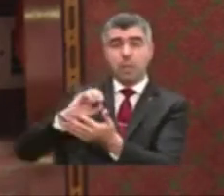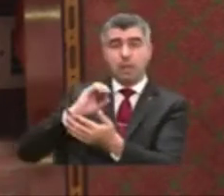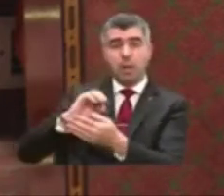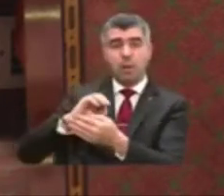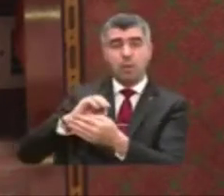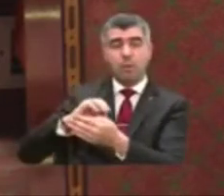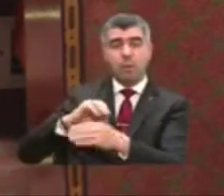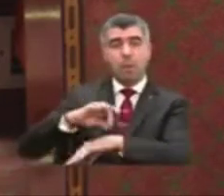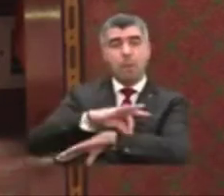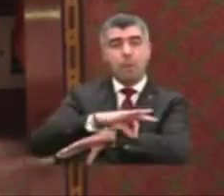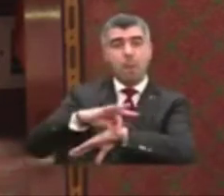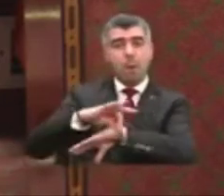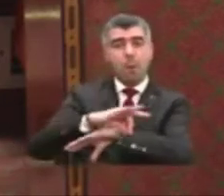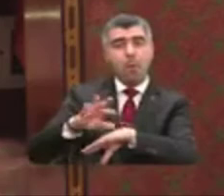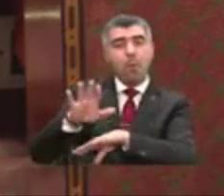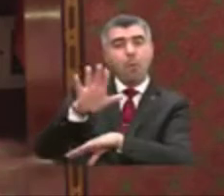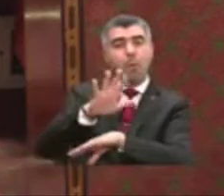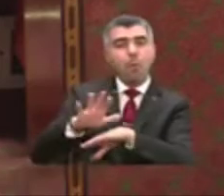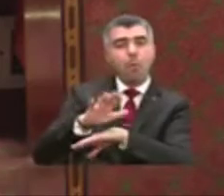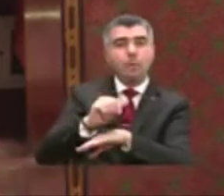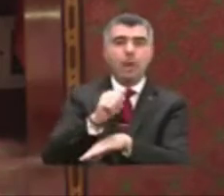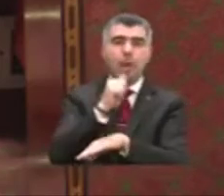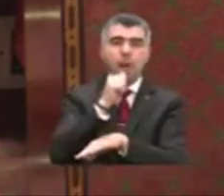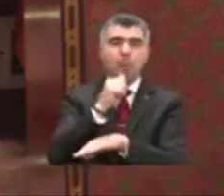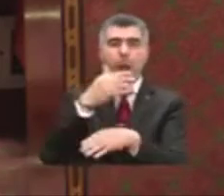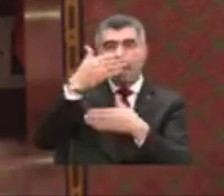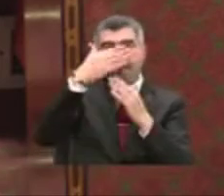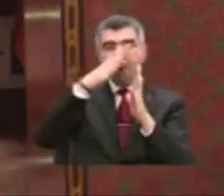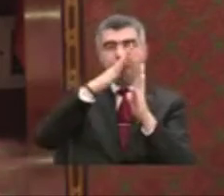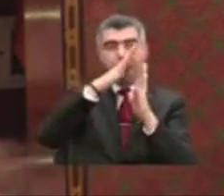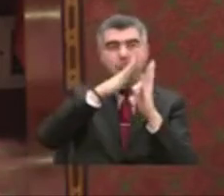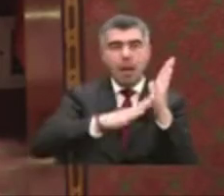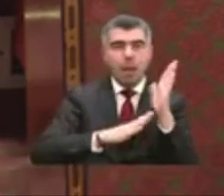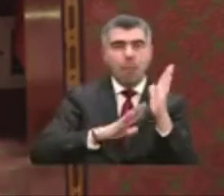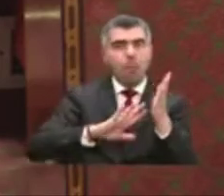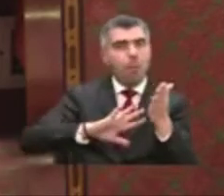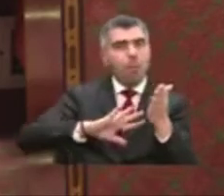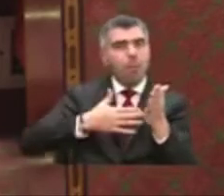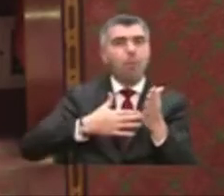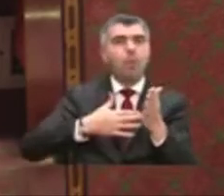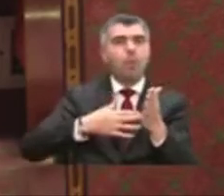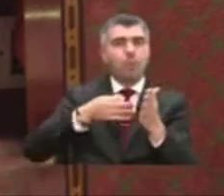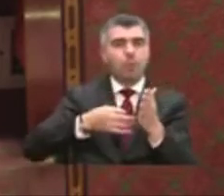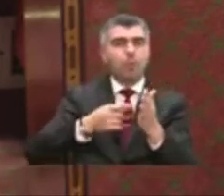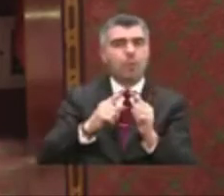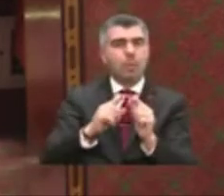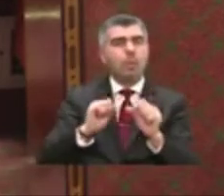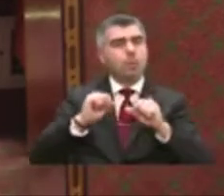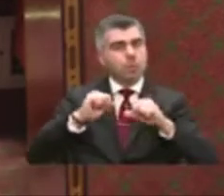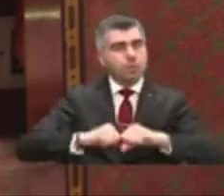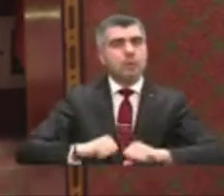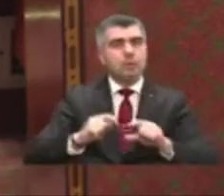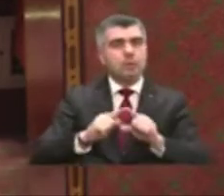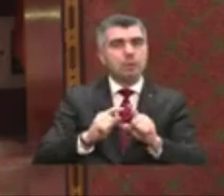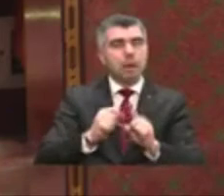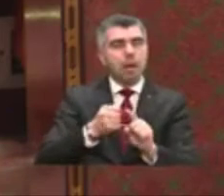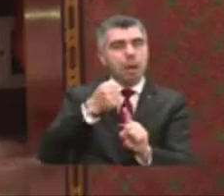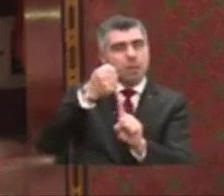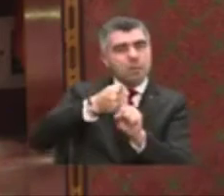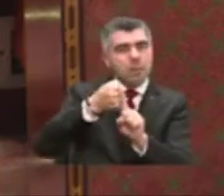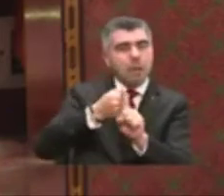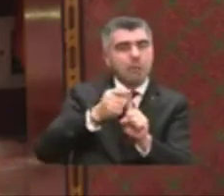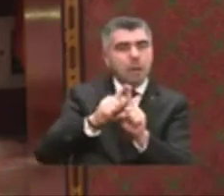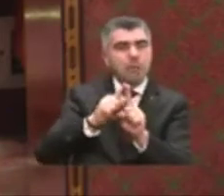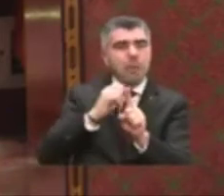تقوم بتشجيع كل القطاعات التي تريد أن تشتغل من أجل